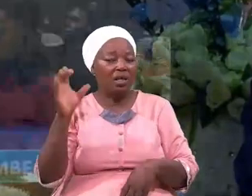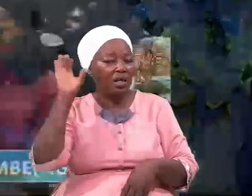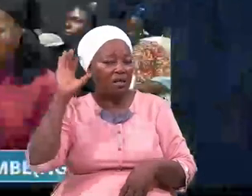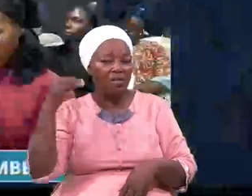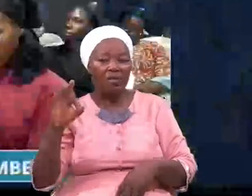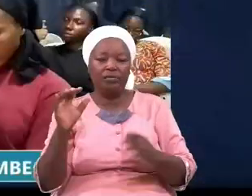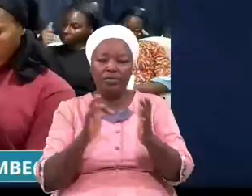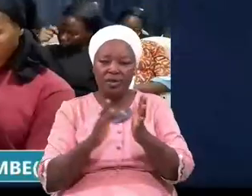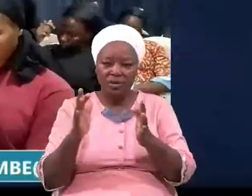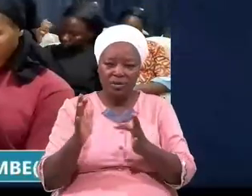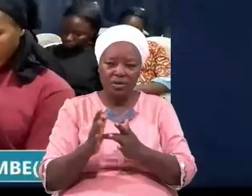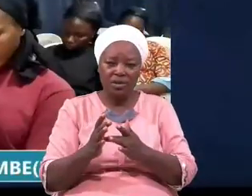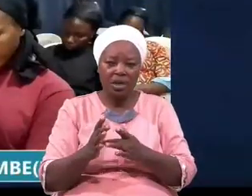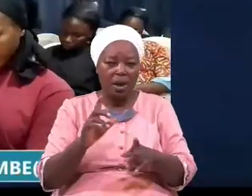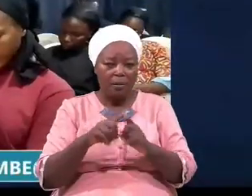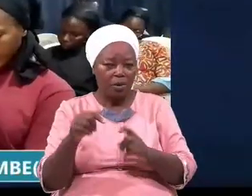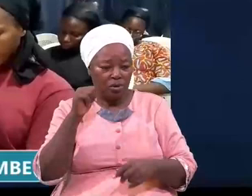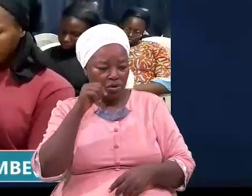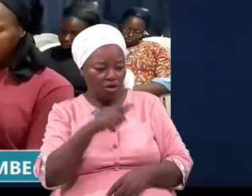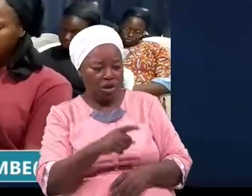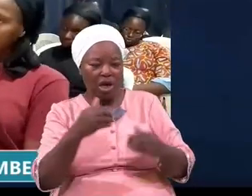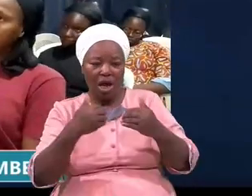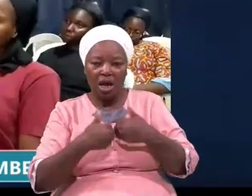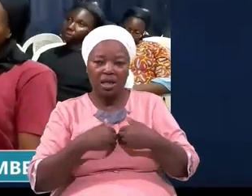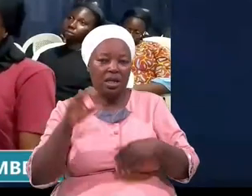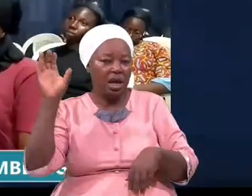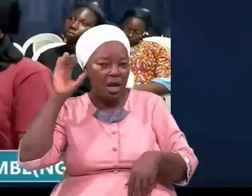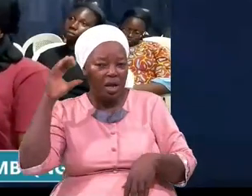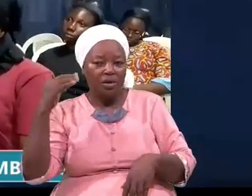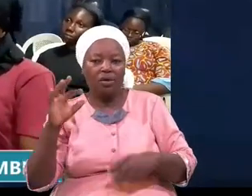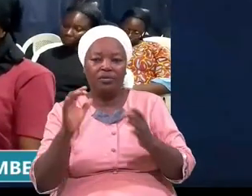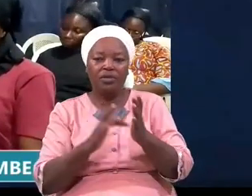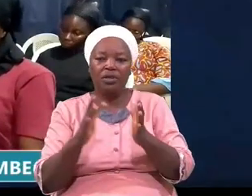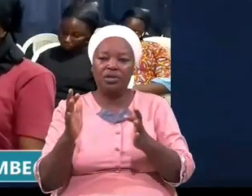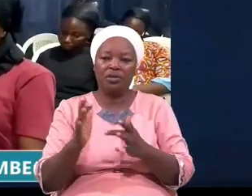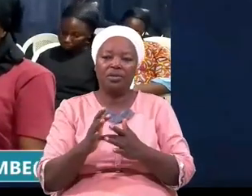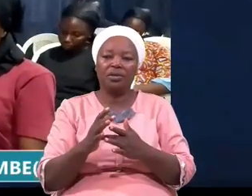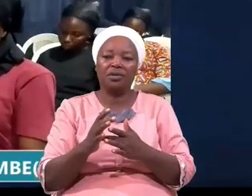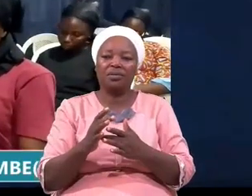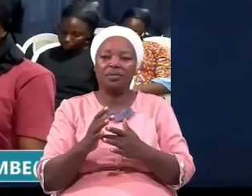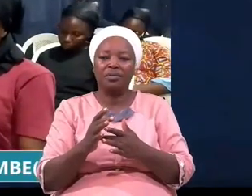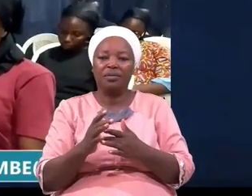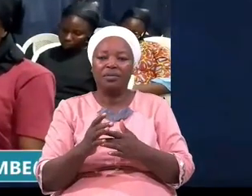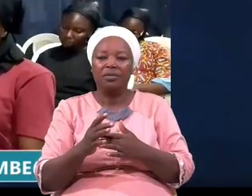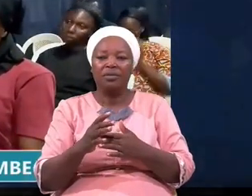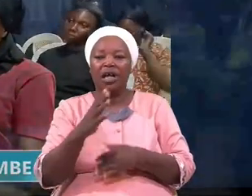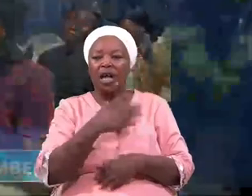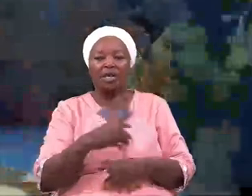Plusieurs apprenaient de Jésus, mais celle-ci a appris parler de Jésus.